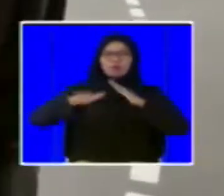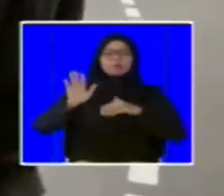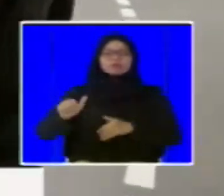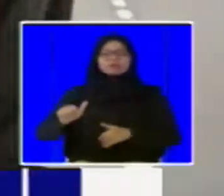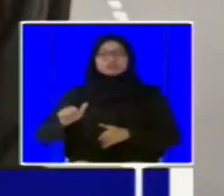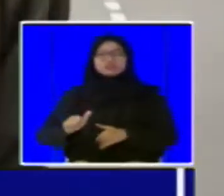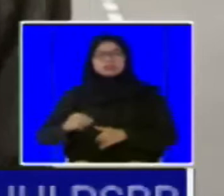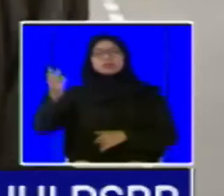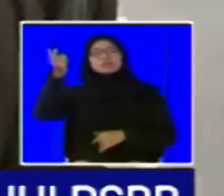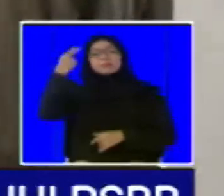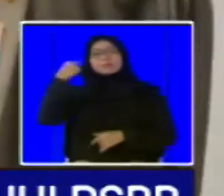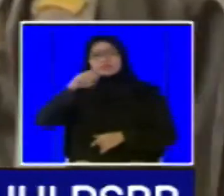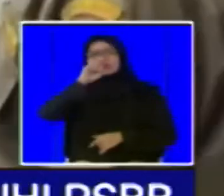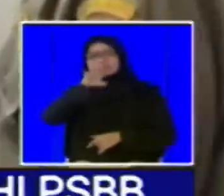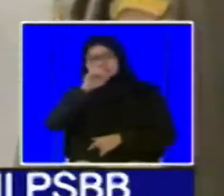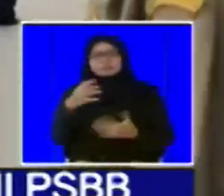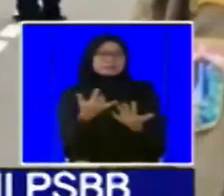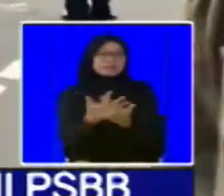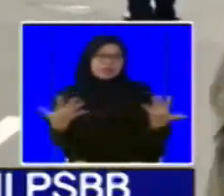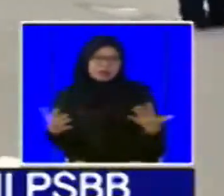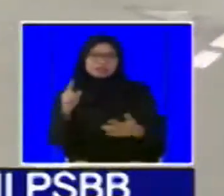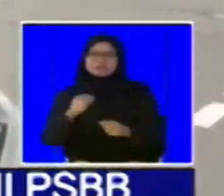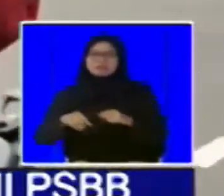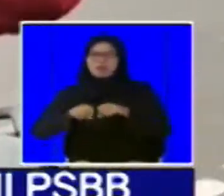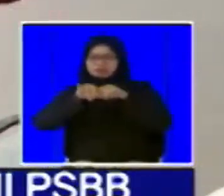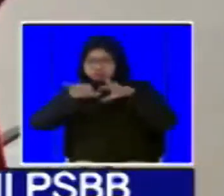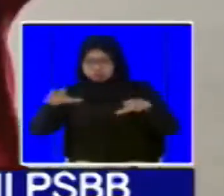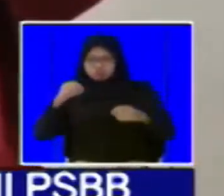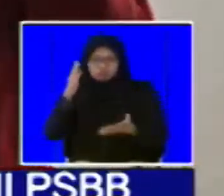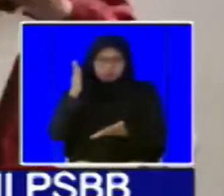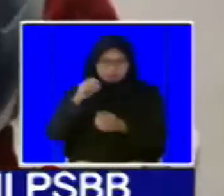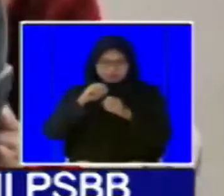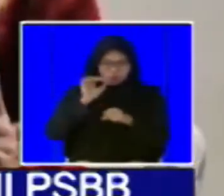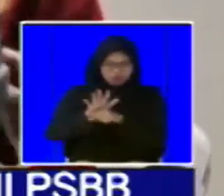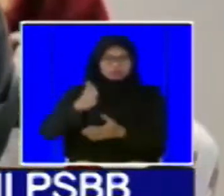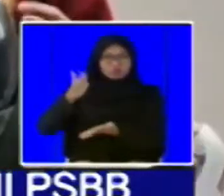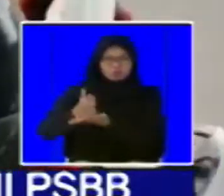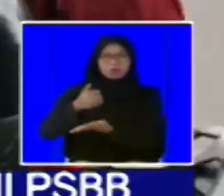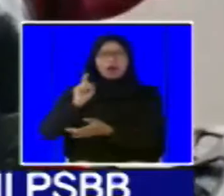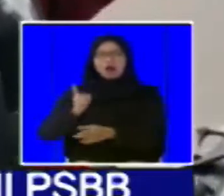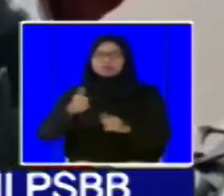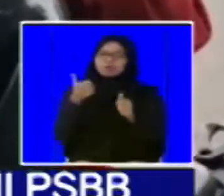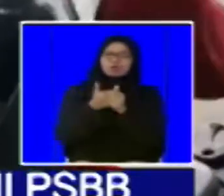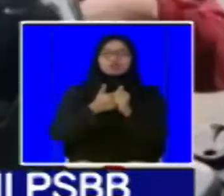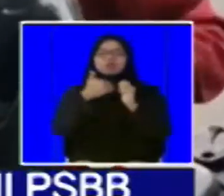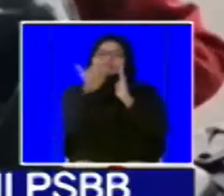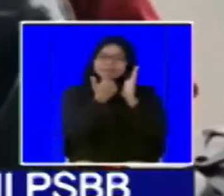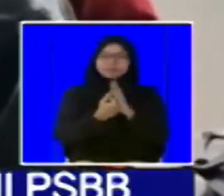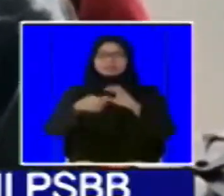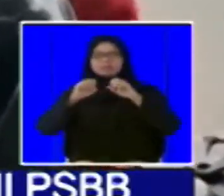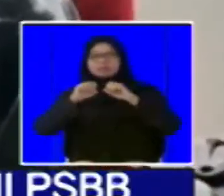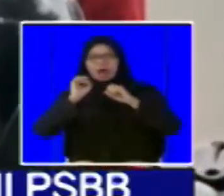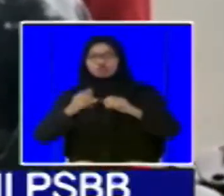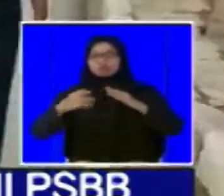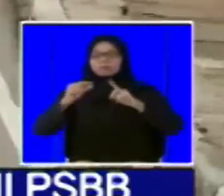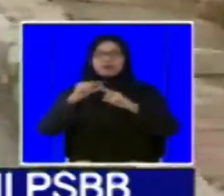Pemerintah kembali mengimbau peran serta masyarakat untuk ikut memutus rantai penyebaran dengan mematuhi dan disiplin terhadap aturan pembatasan